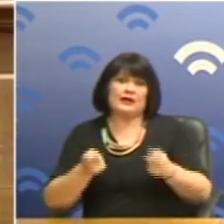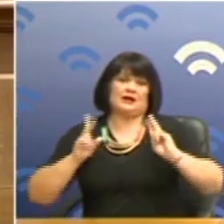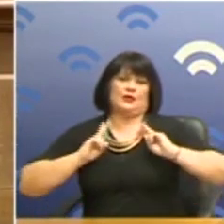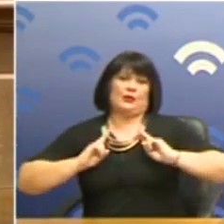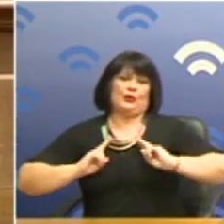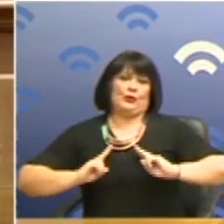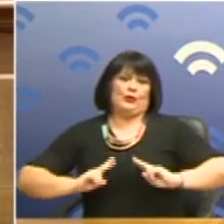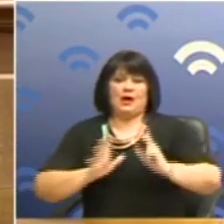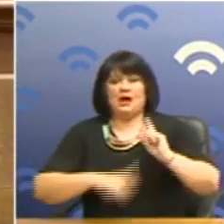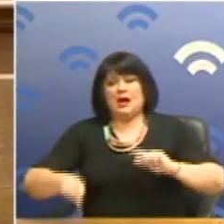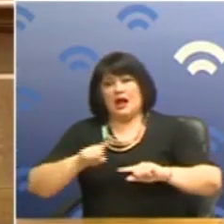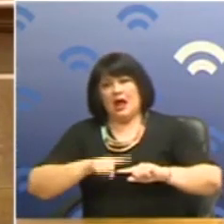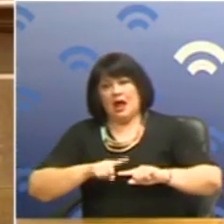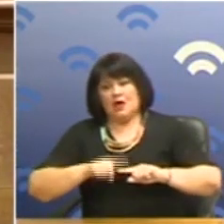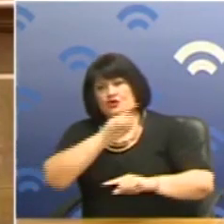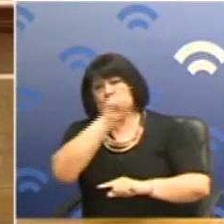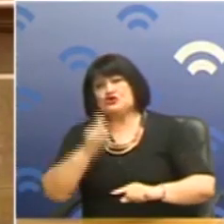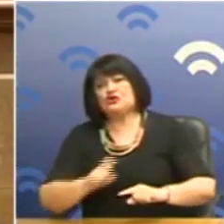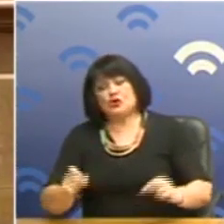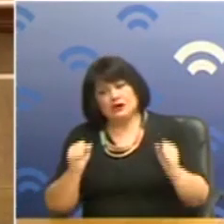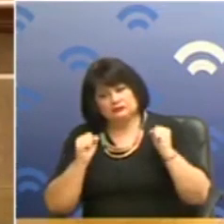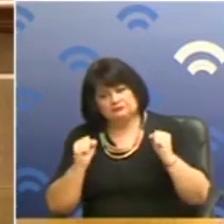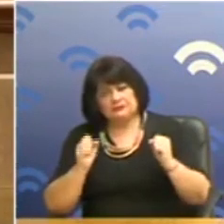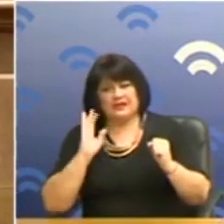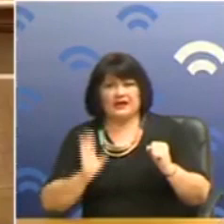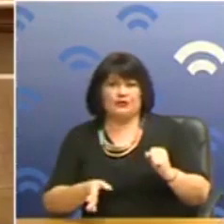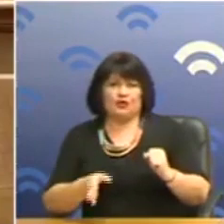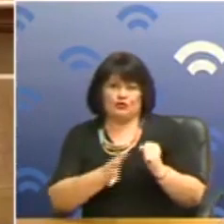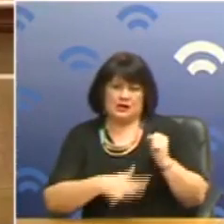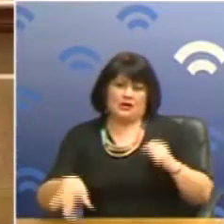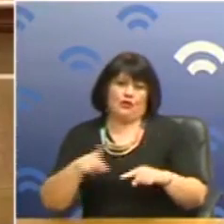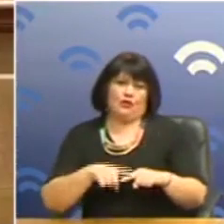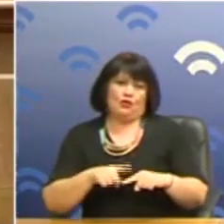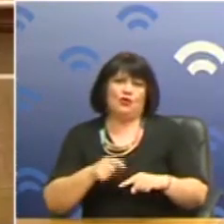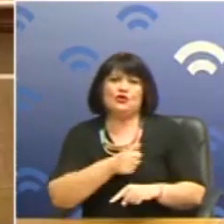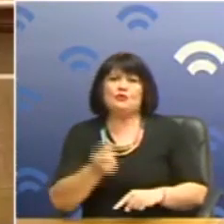λαού, η ανάσα ζωής για όλους και όλες και όχι μόνο για τους λίγους κυφίνες.